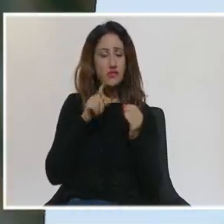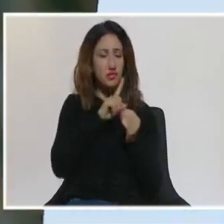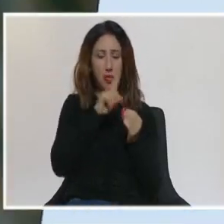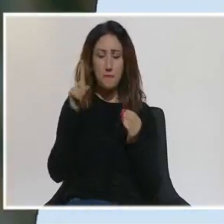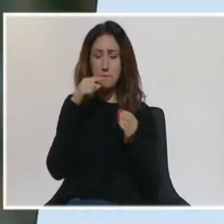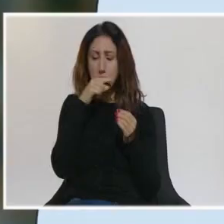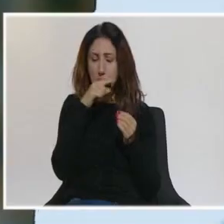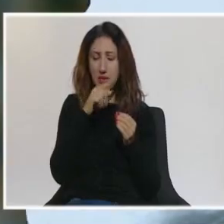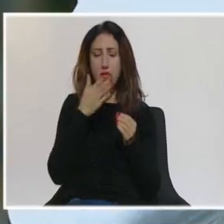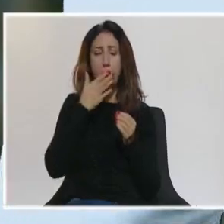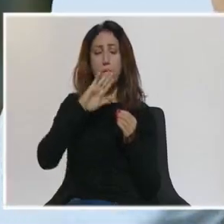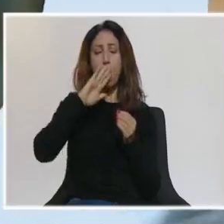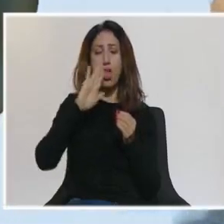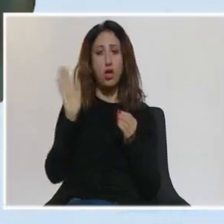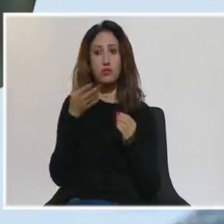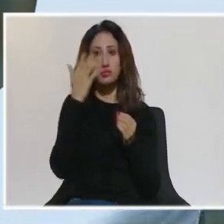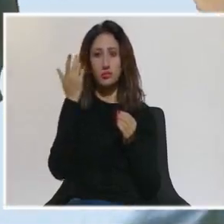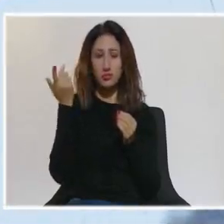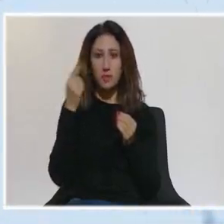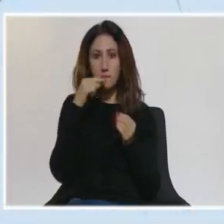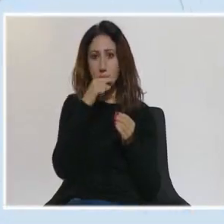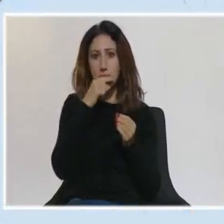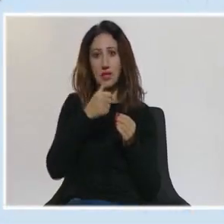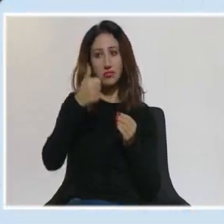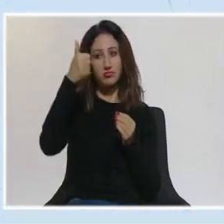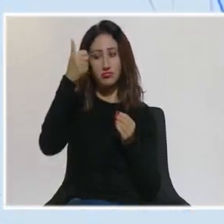بنت، يا سلام، هو في احلى من البنات؟